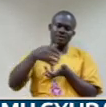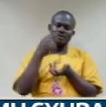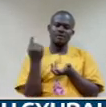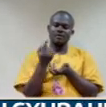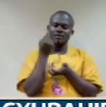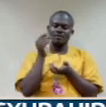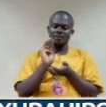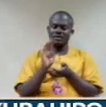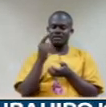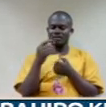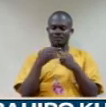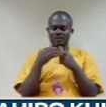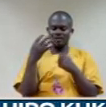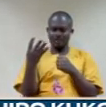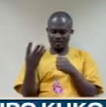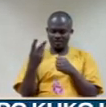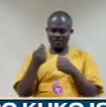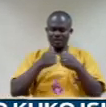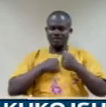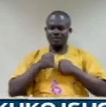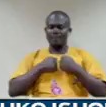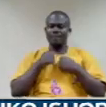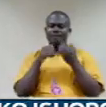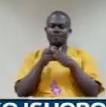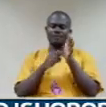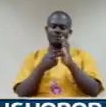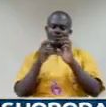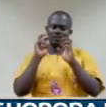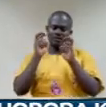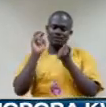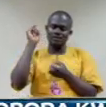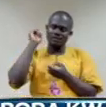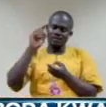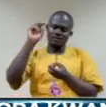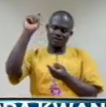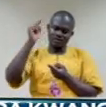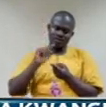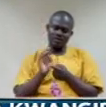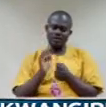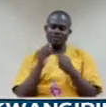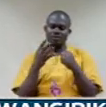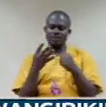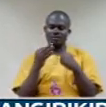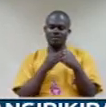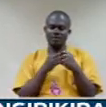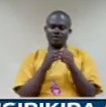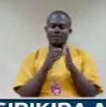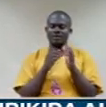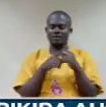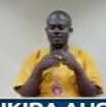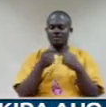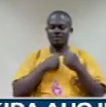miliyari 184.3 z'amafaranga y'u Rwanda bivuga ko hazagabanukaho miliyari 48.6 zose z'amafaranga y'u